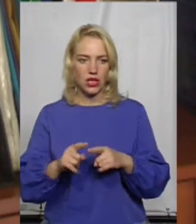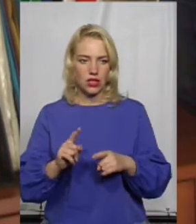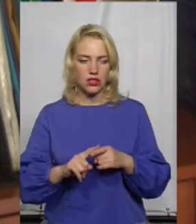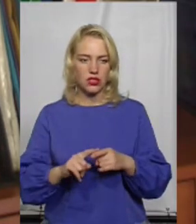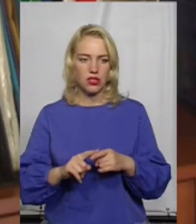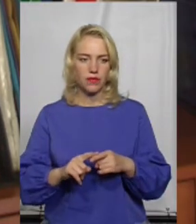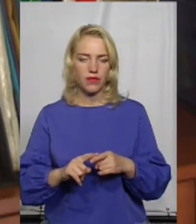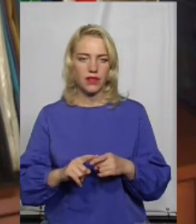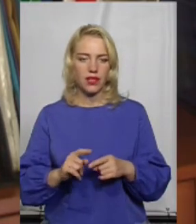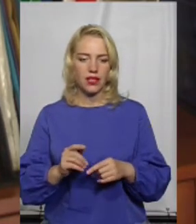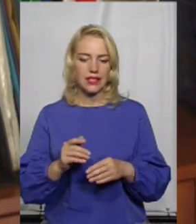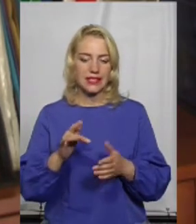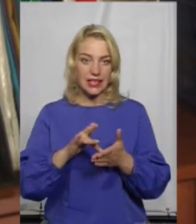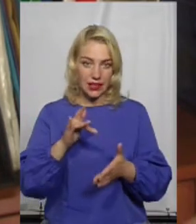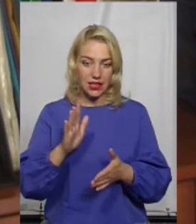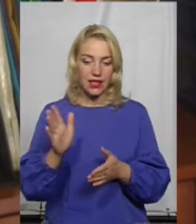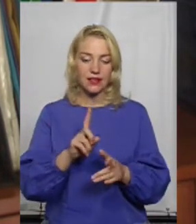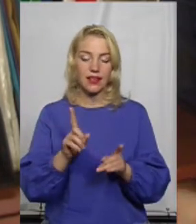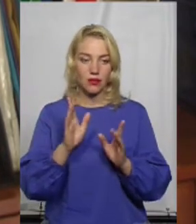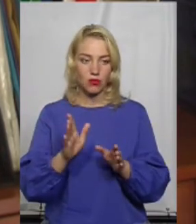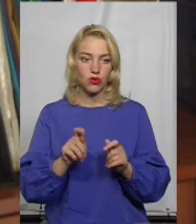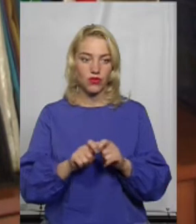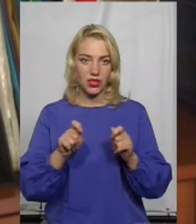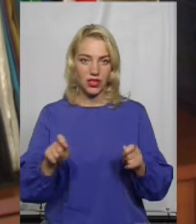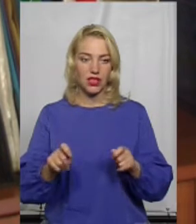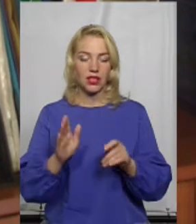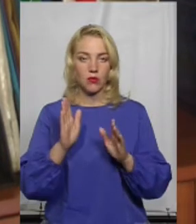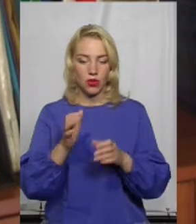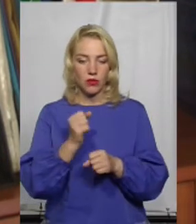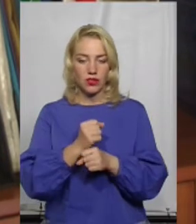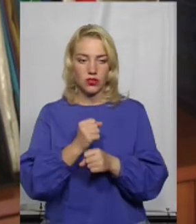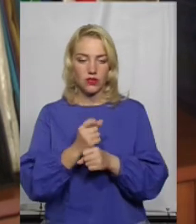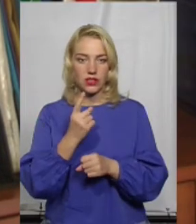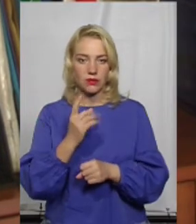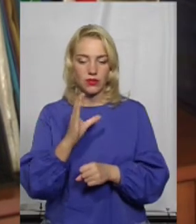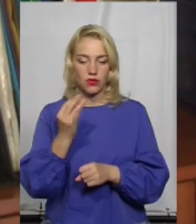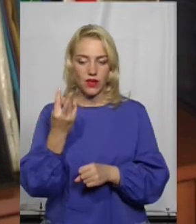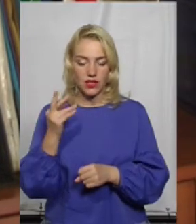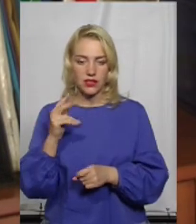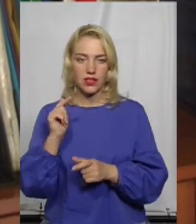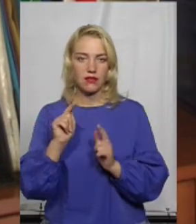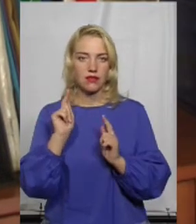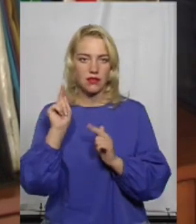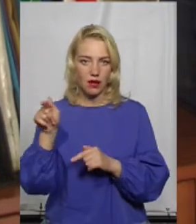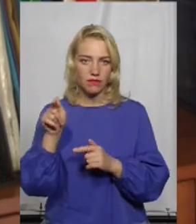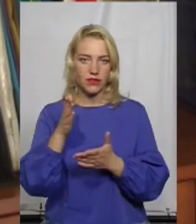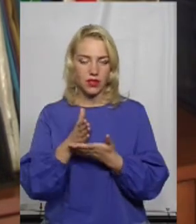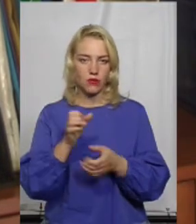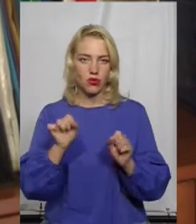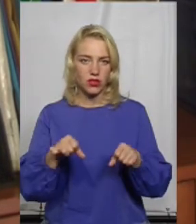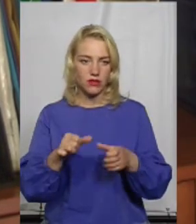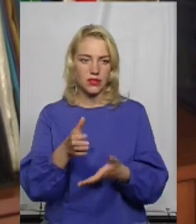консультативно-методичний центр, який буде відкритий, де працювати, він вже відкритий, де працювати з 1 вересня, там саме є можливість